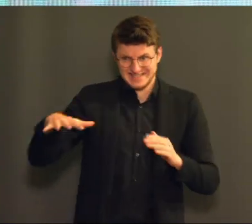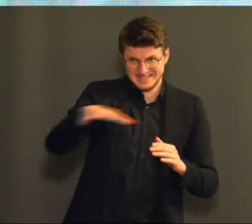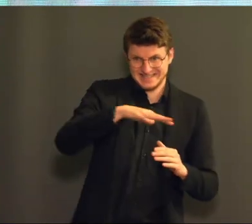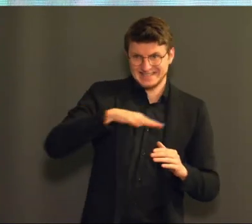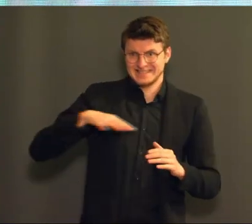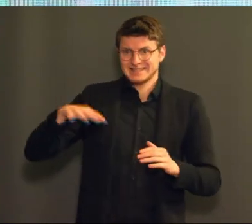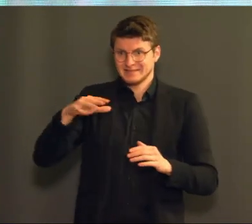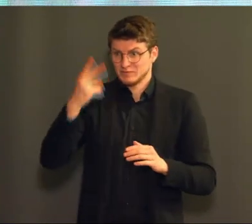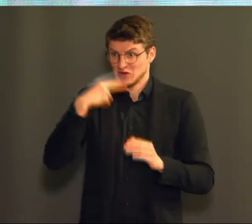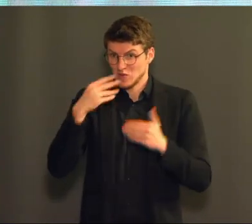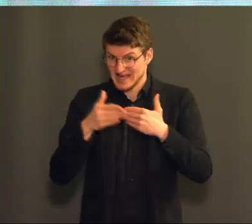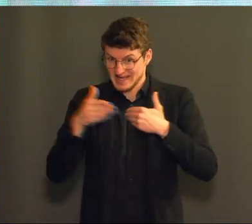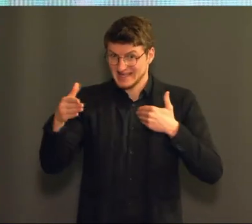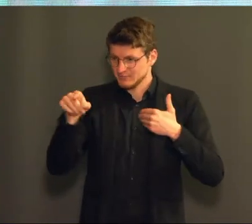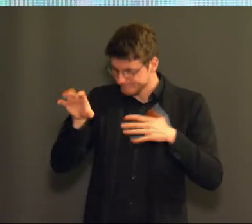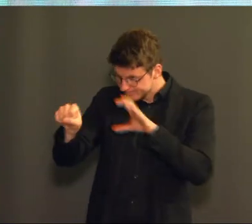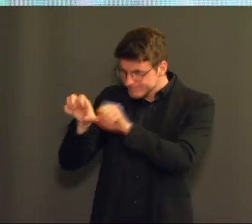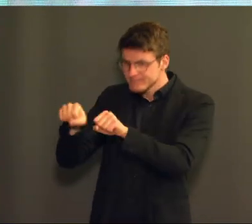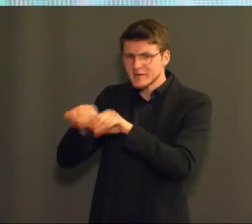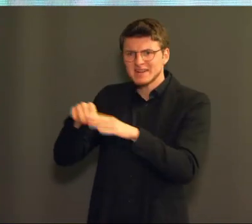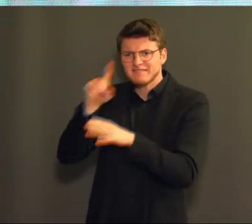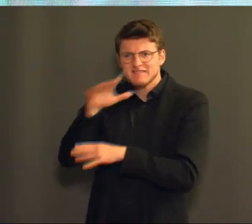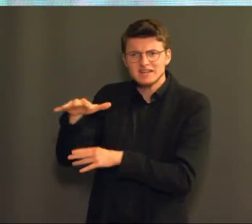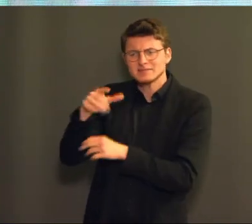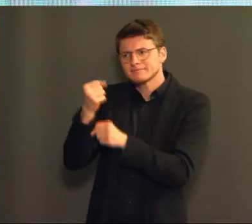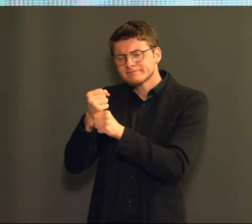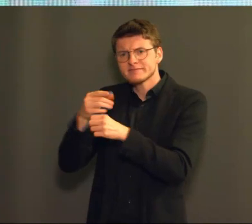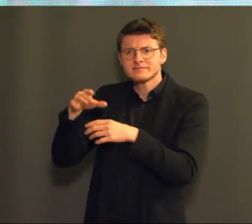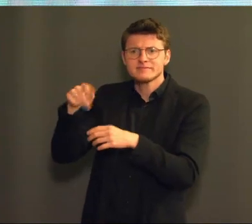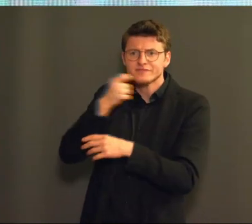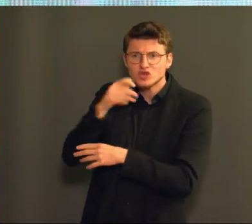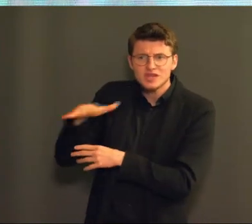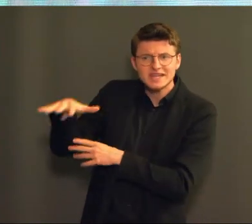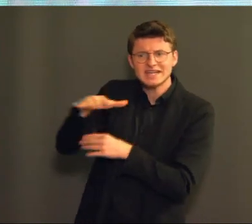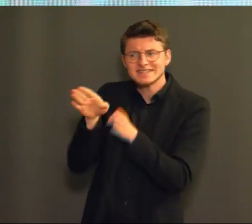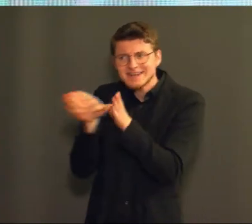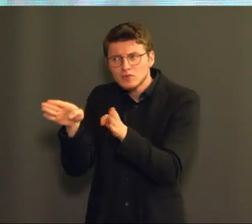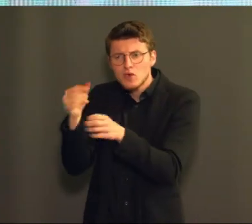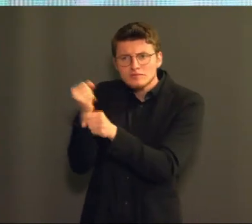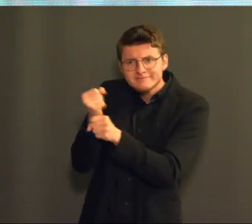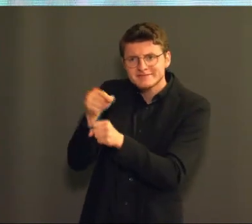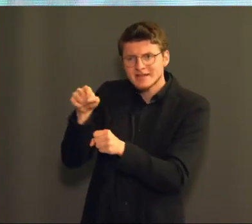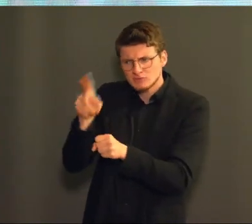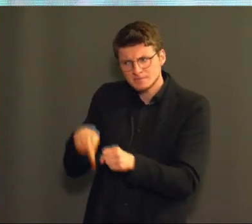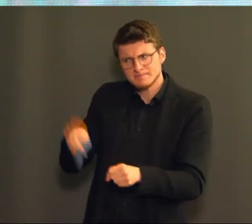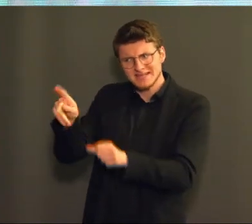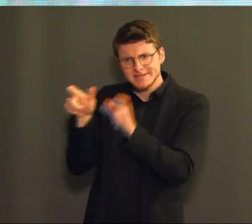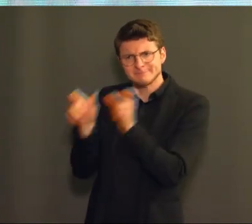dagen. En dus die voedselverwerkende sector vereist dus onze bijzondere aandacht.